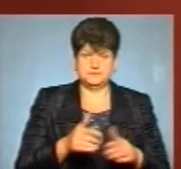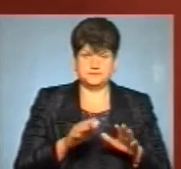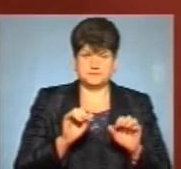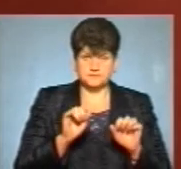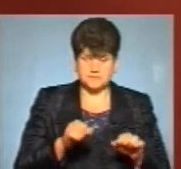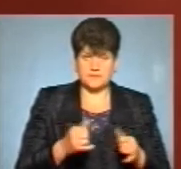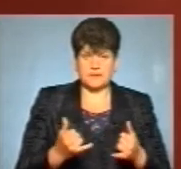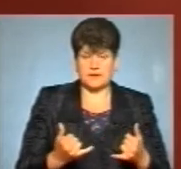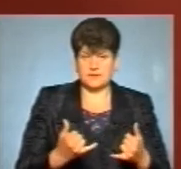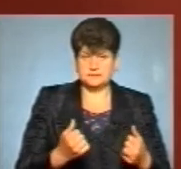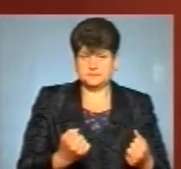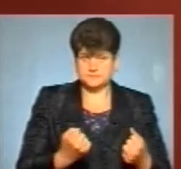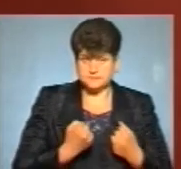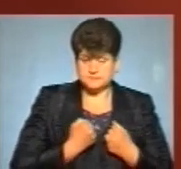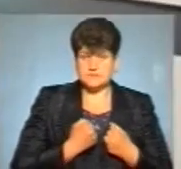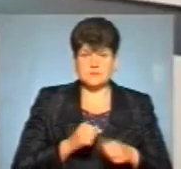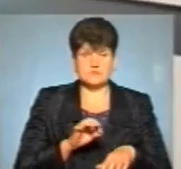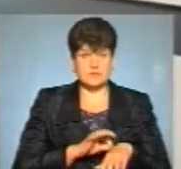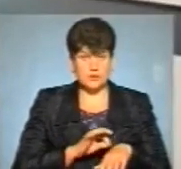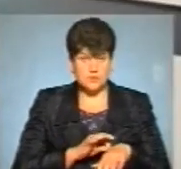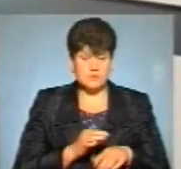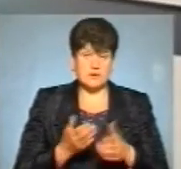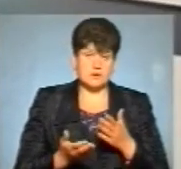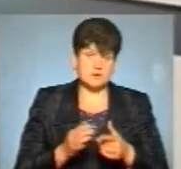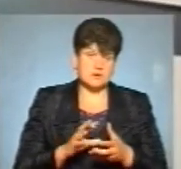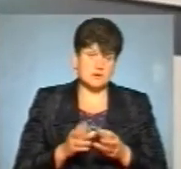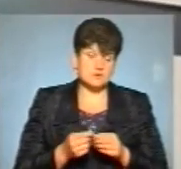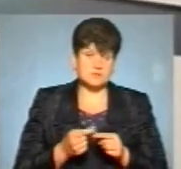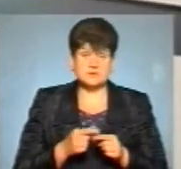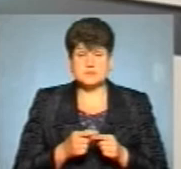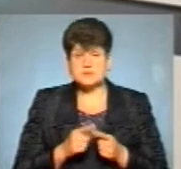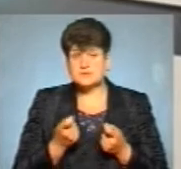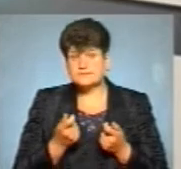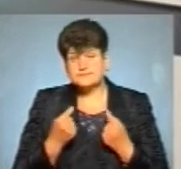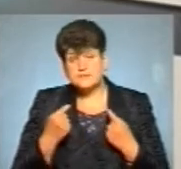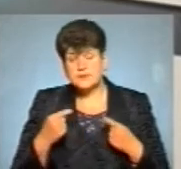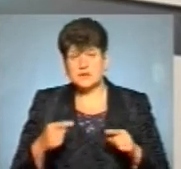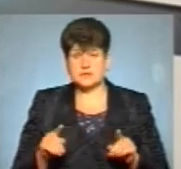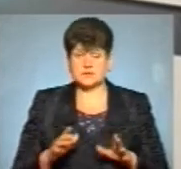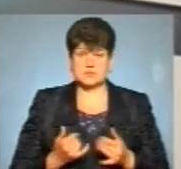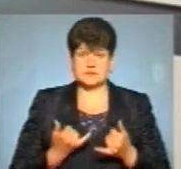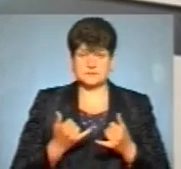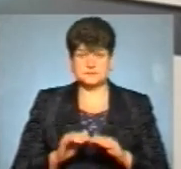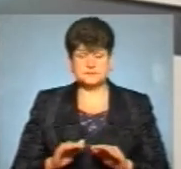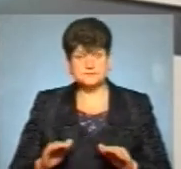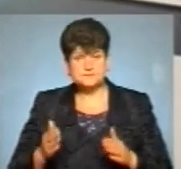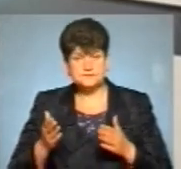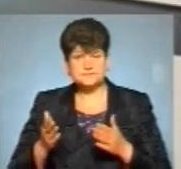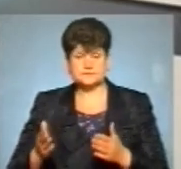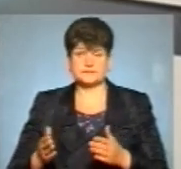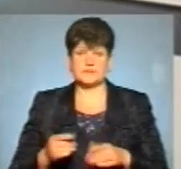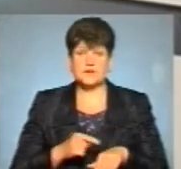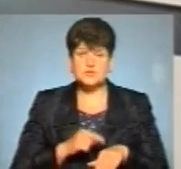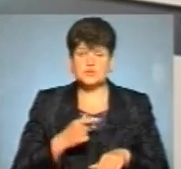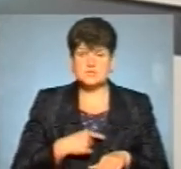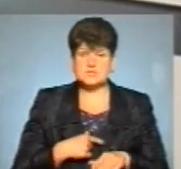убезпечення від захворюваності, але разом з тим це є трішки інший варіант для самих абітурієнтів, бо відчути